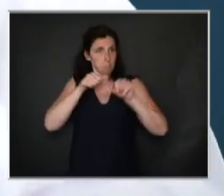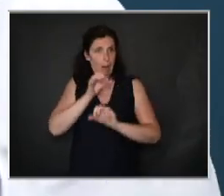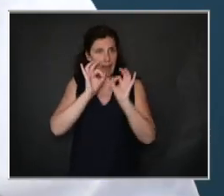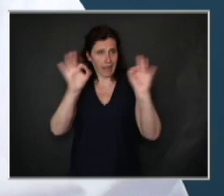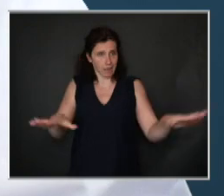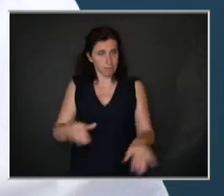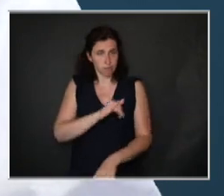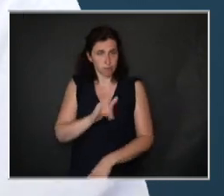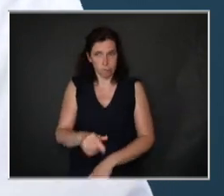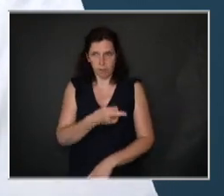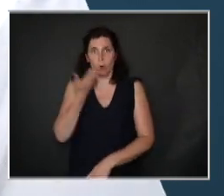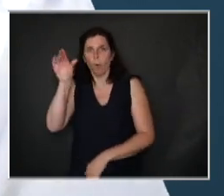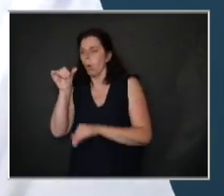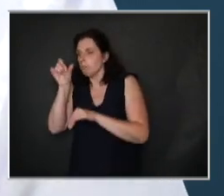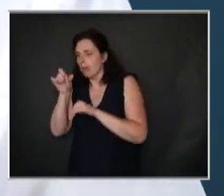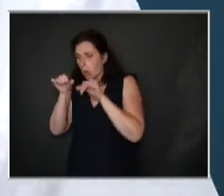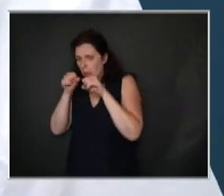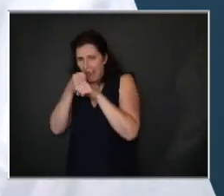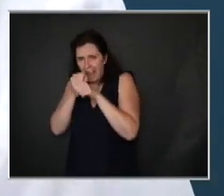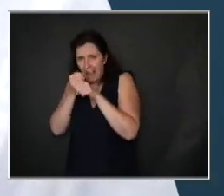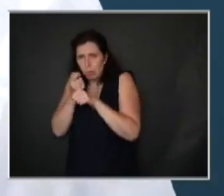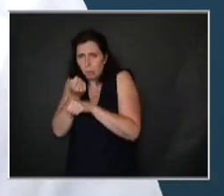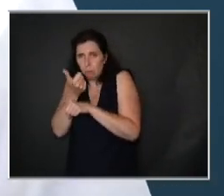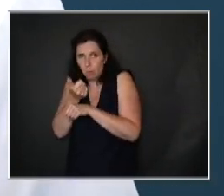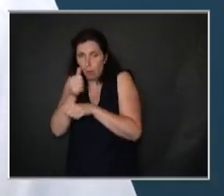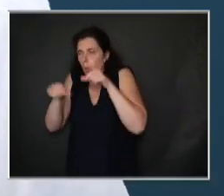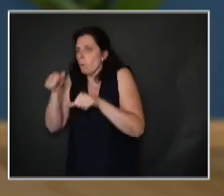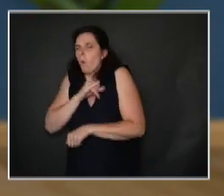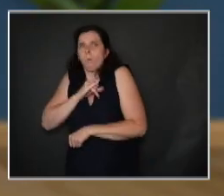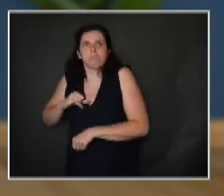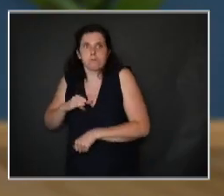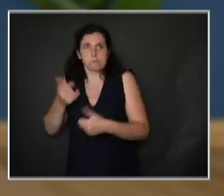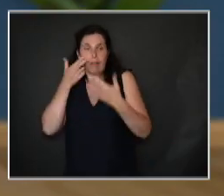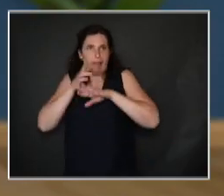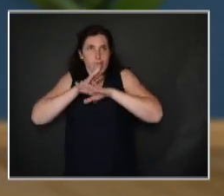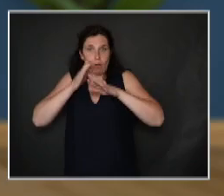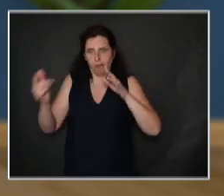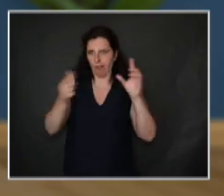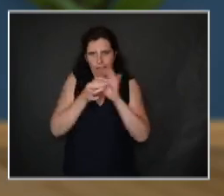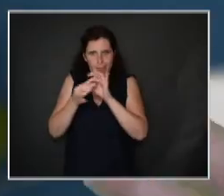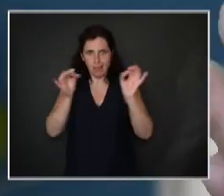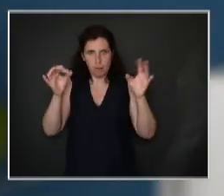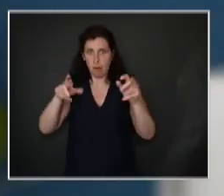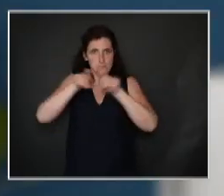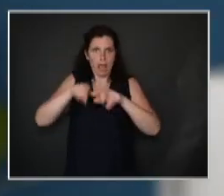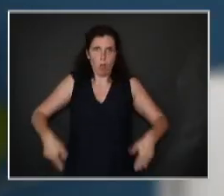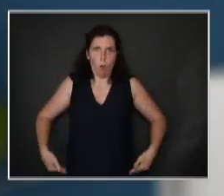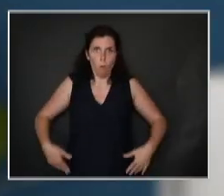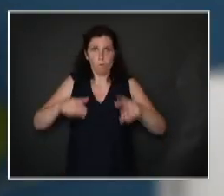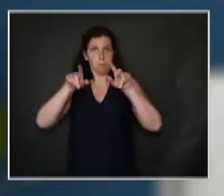ont très peu d'arthrose et qui ont très mal. Il n'y a pas de proportionnalité. Oui, c'est valable pour tout. Hein. C'est valable pour la hanche, pour le genou. Mmh. Il n'y a pas